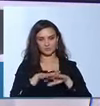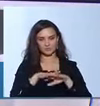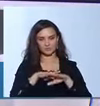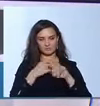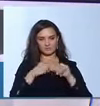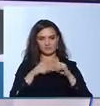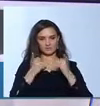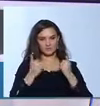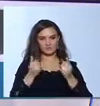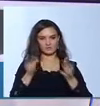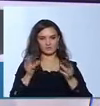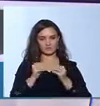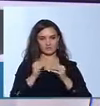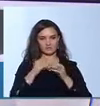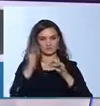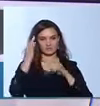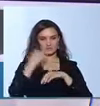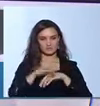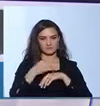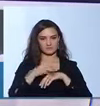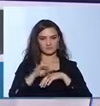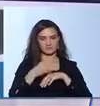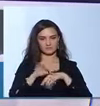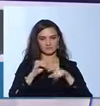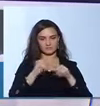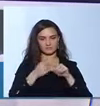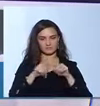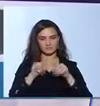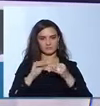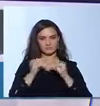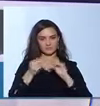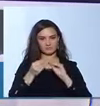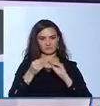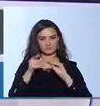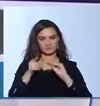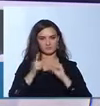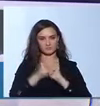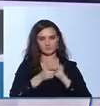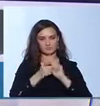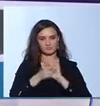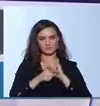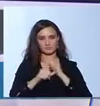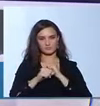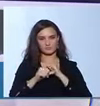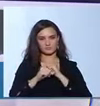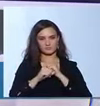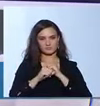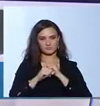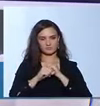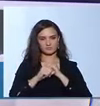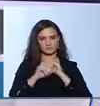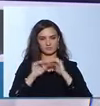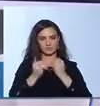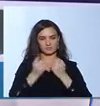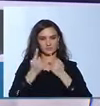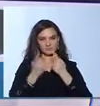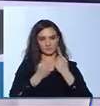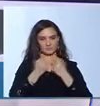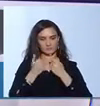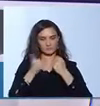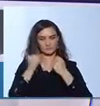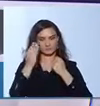რომელიც ახლავს ზოგადად თმის ცვენის მექანიზმებს, ამ პრობლემის ძირეულად მოგვარებაში გვეხმარება ნაკლებად ინფორმირება